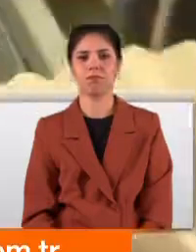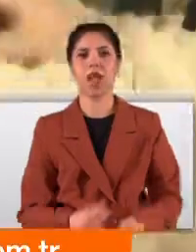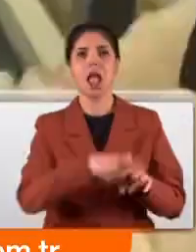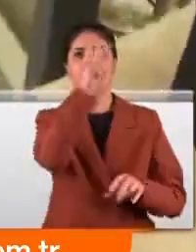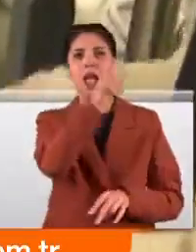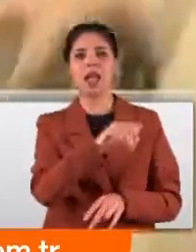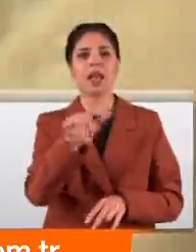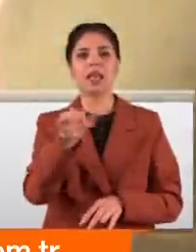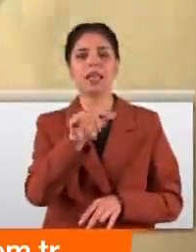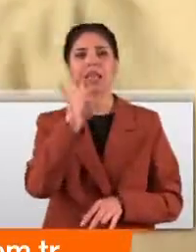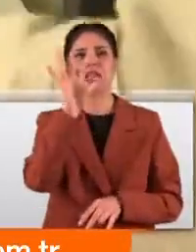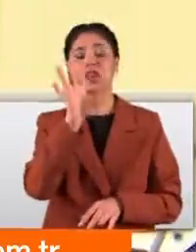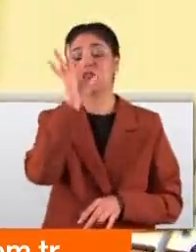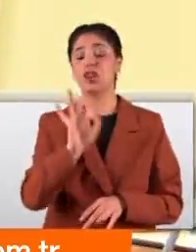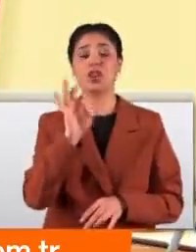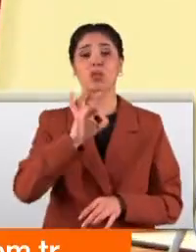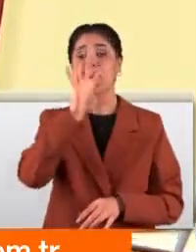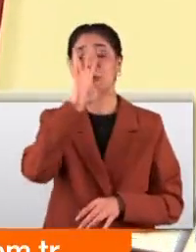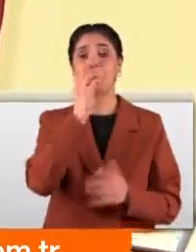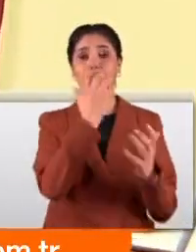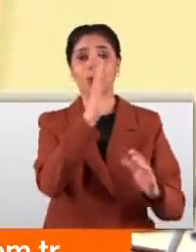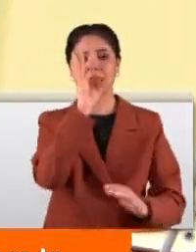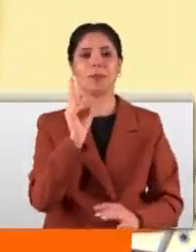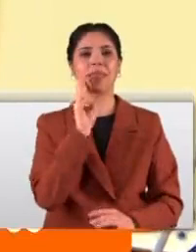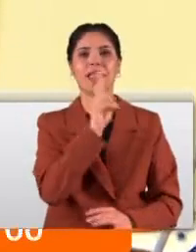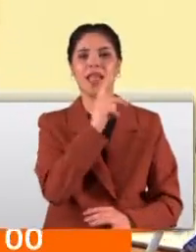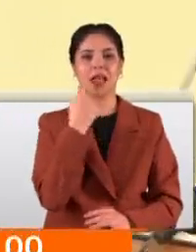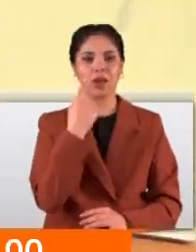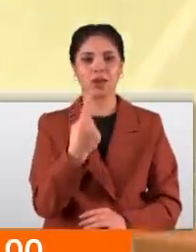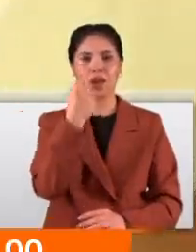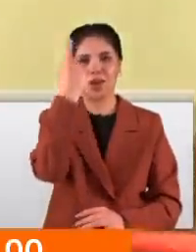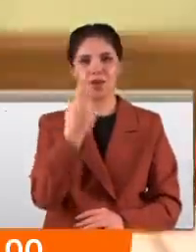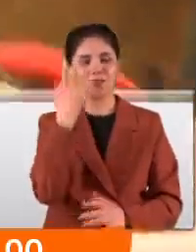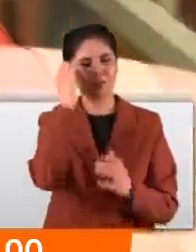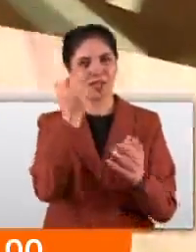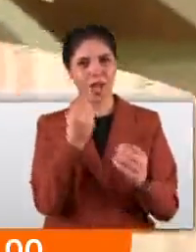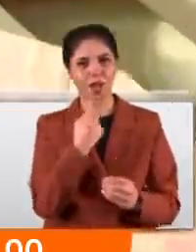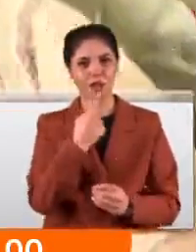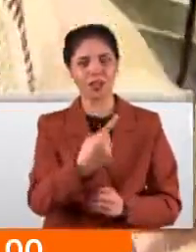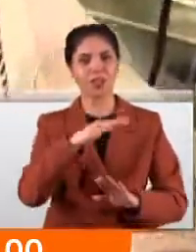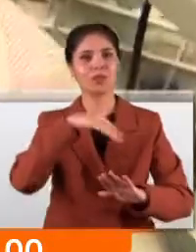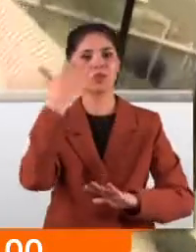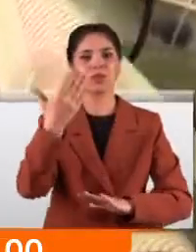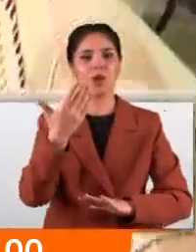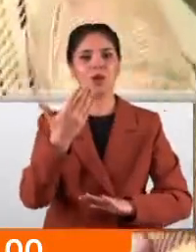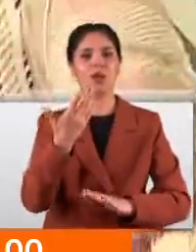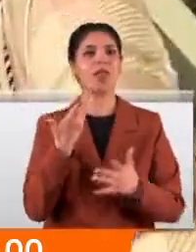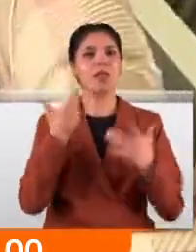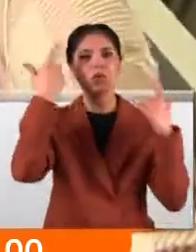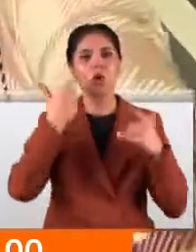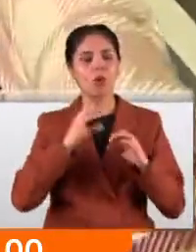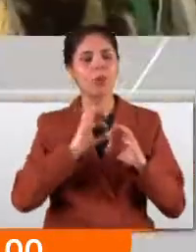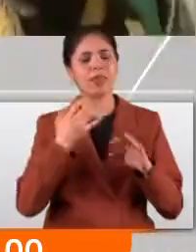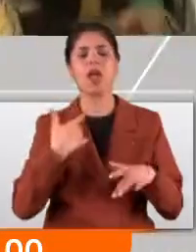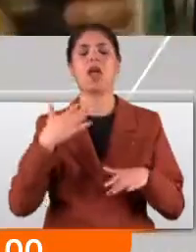Aleyna'nın en yakını artık teyzesi. Güler Duman'la da görüşen Erdoğan önce başsağlığı diledi, sonra üzerimize ne düşüyorsa yapmaya hazırız